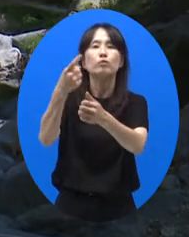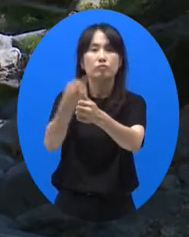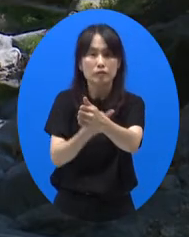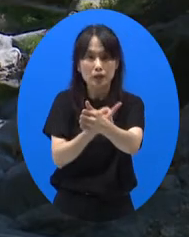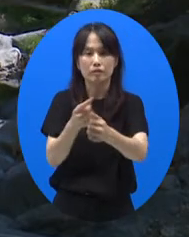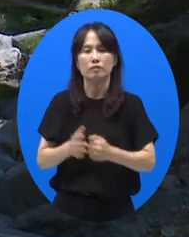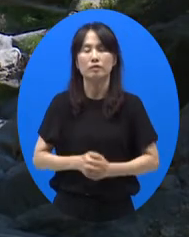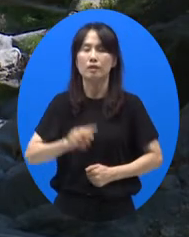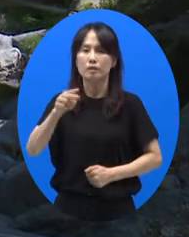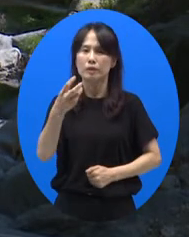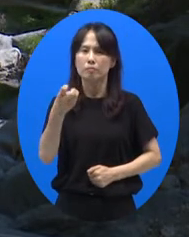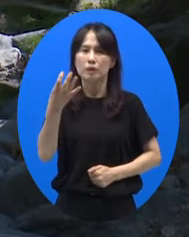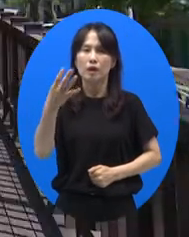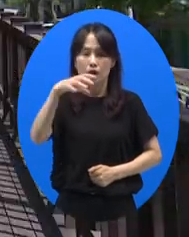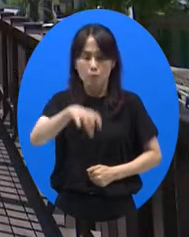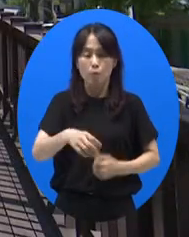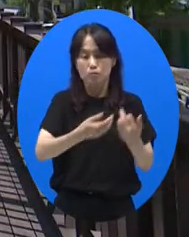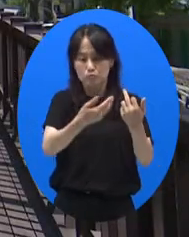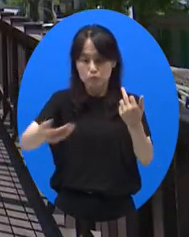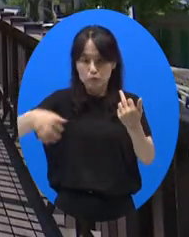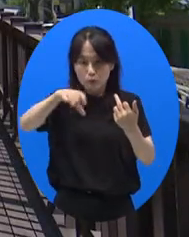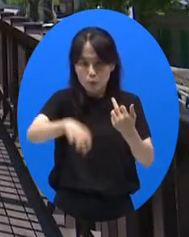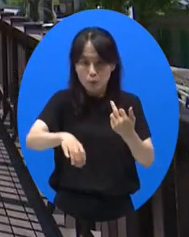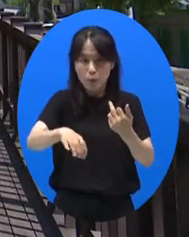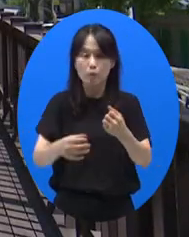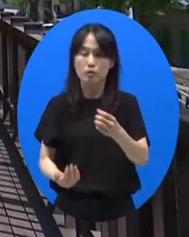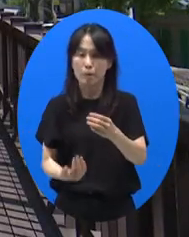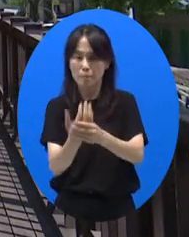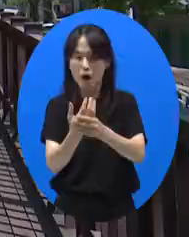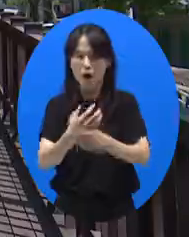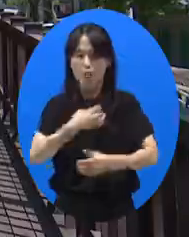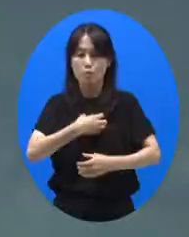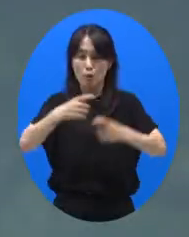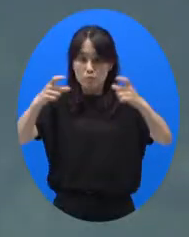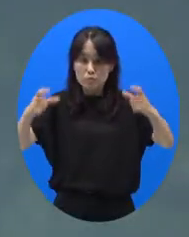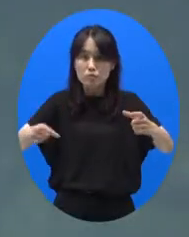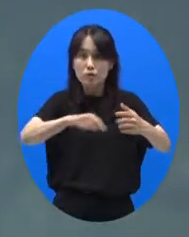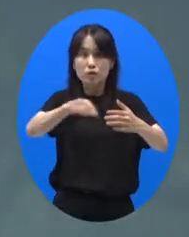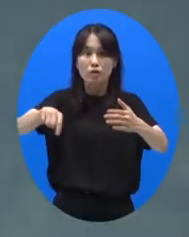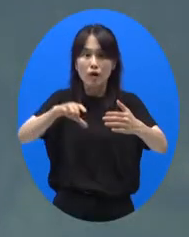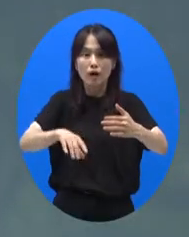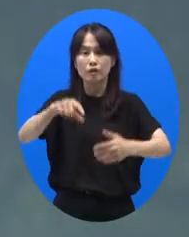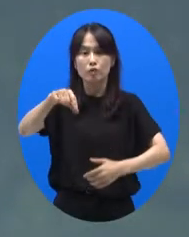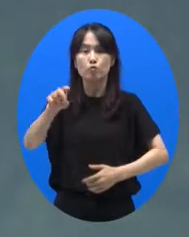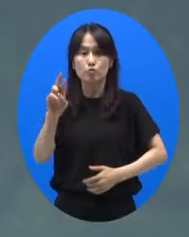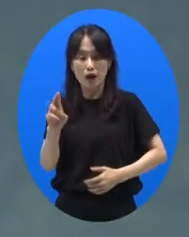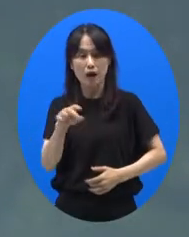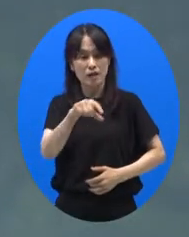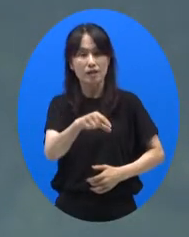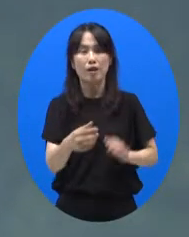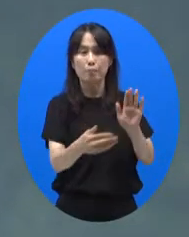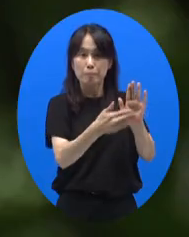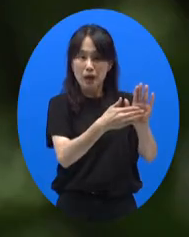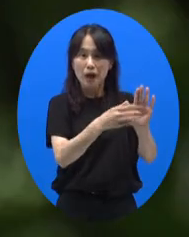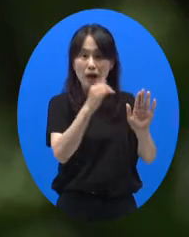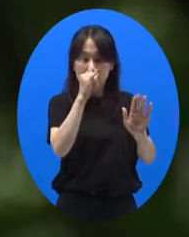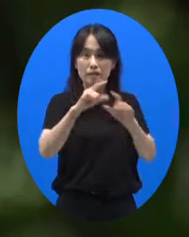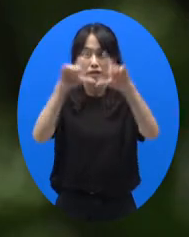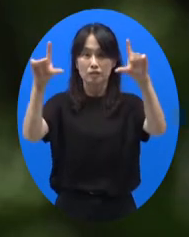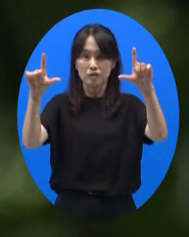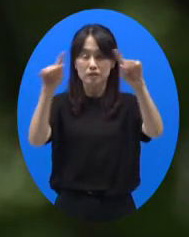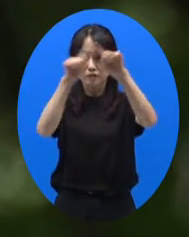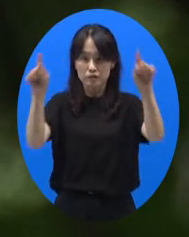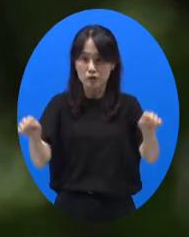돈에 234 게 하 1000개 국내 민원 발생 우려 지역을 중심으로 qr 코드 표시기 부착된 안 냄 은 현수막